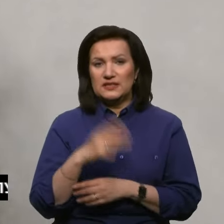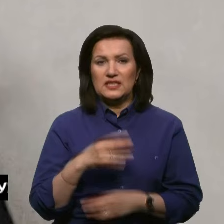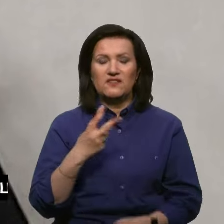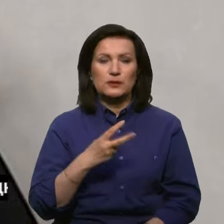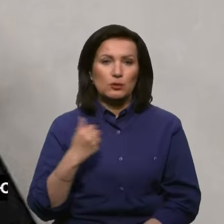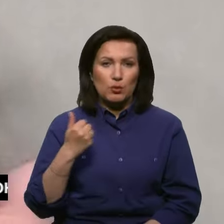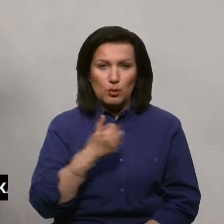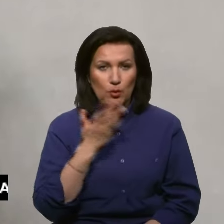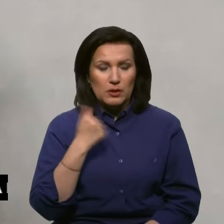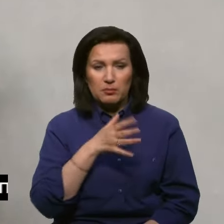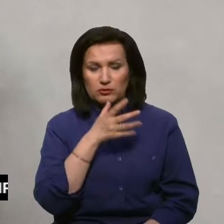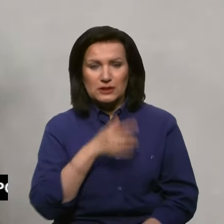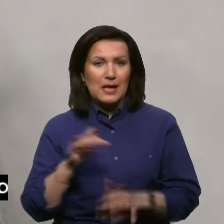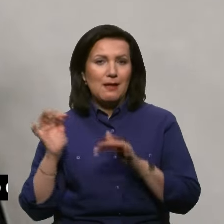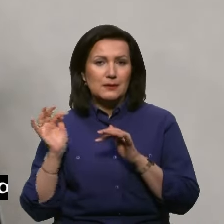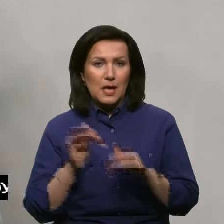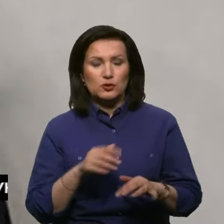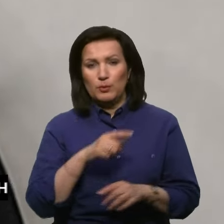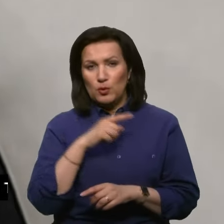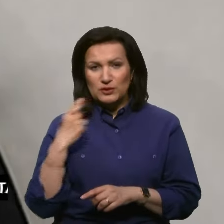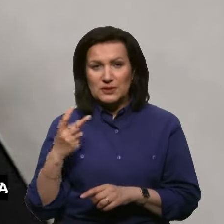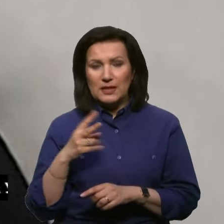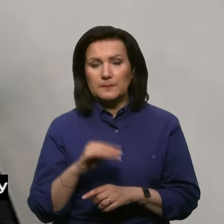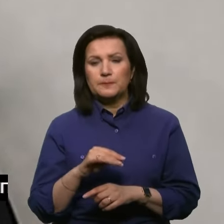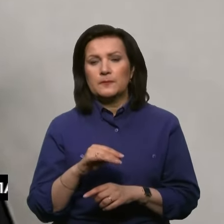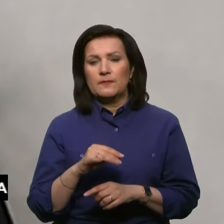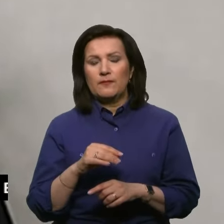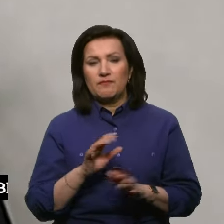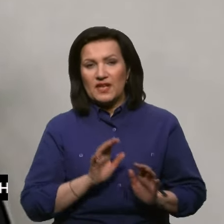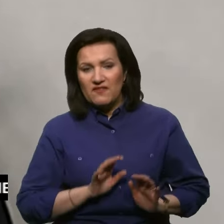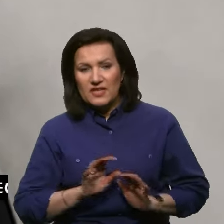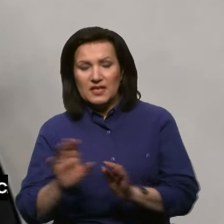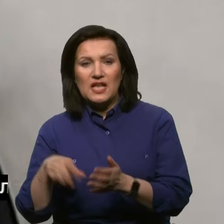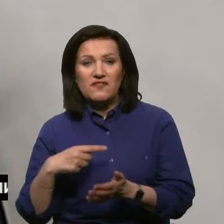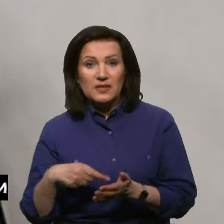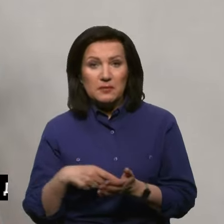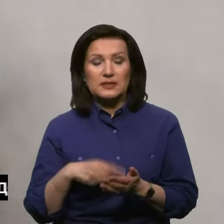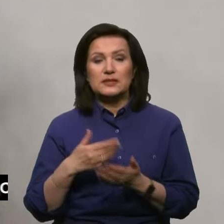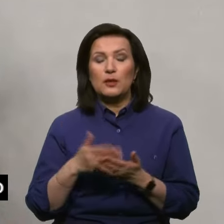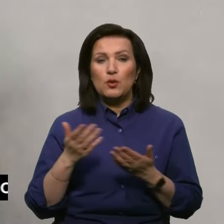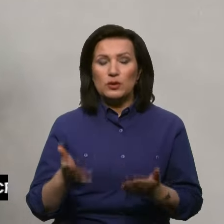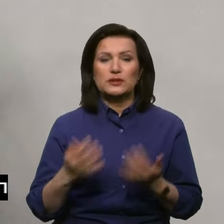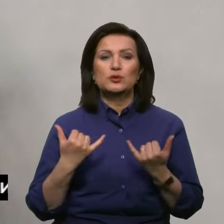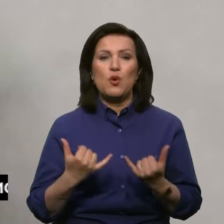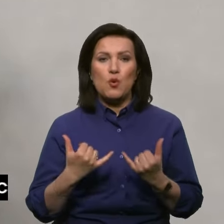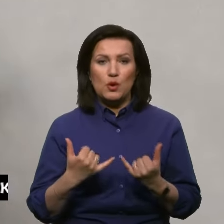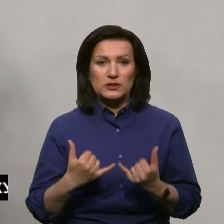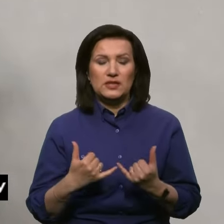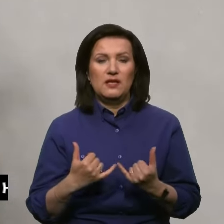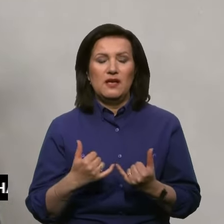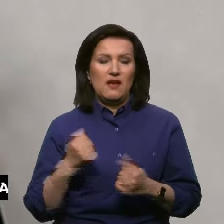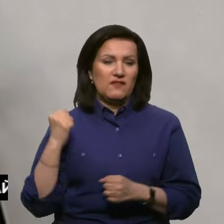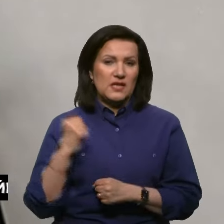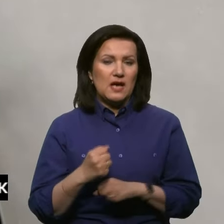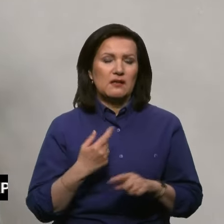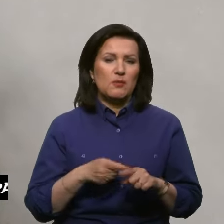2022 року, коли під час контрнаступу росіян відігнали від міста. І ось сьогодні